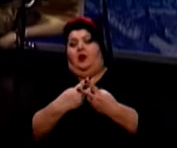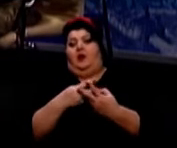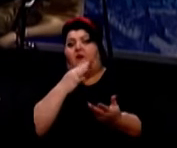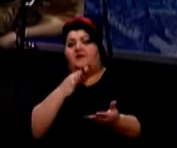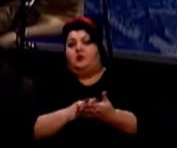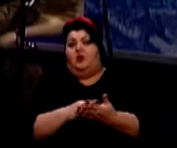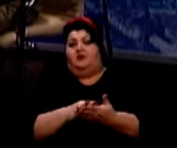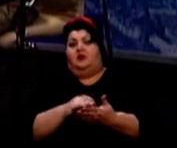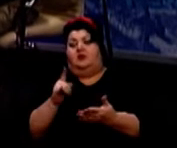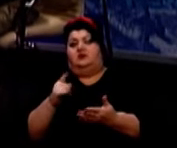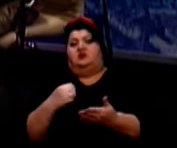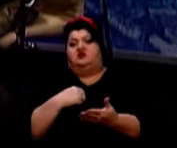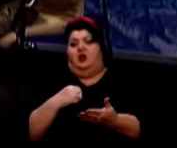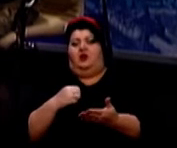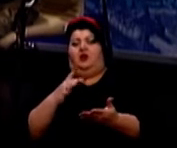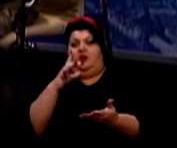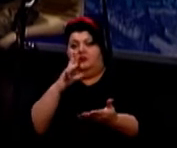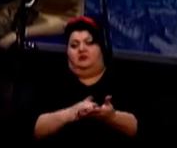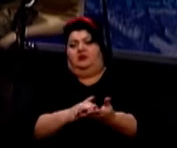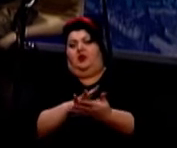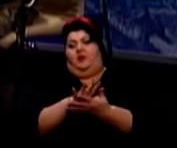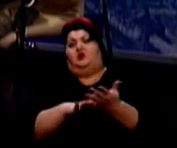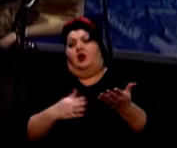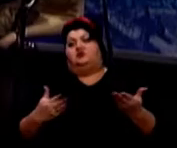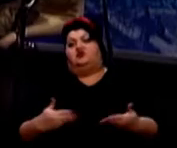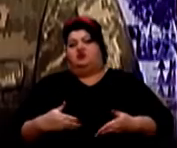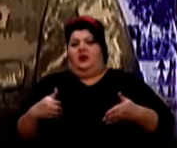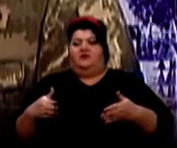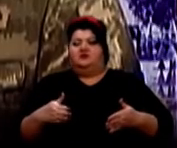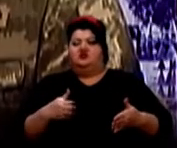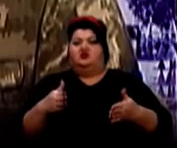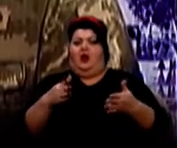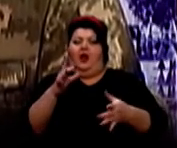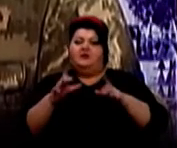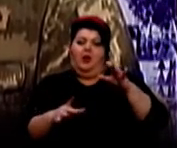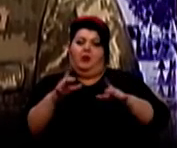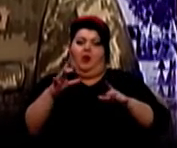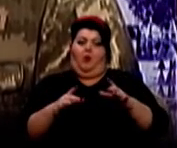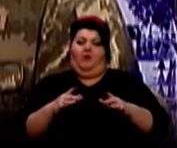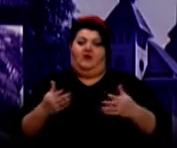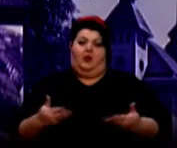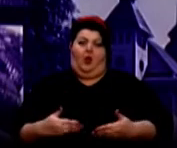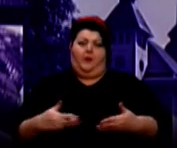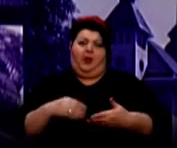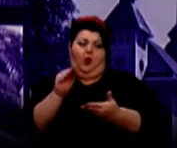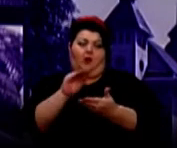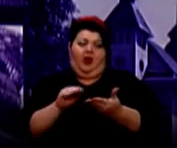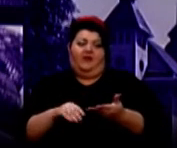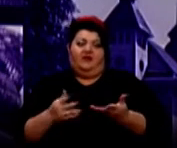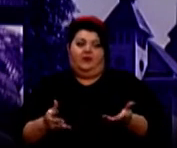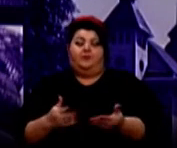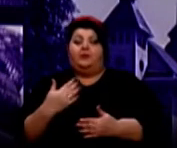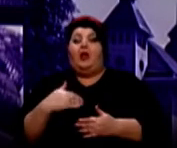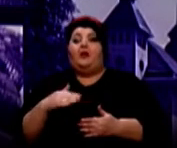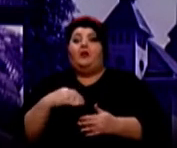на жаль, вже робить відбиток на подальший життєвий шлях. Заплямована біографія. Ну, так. Для чого